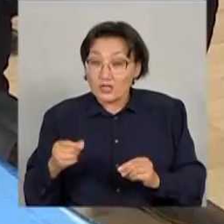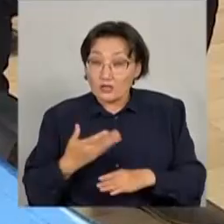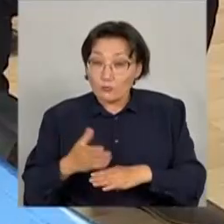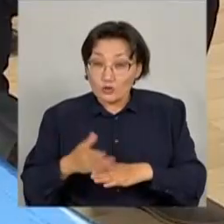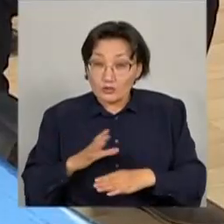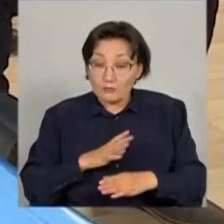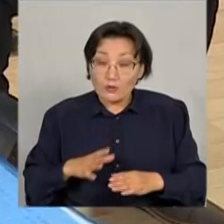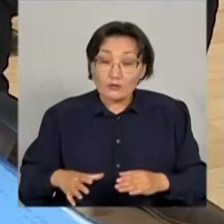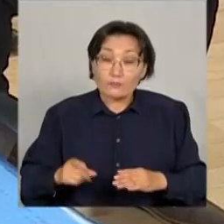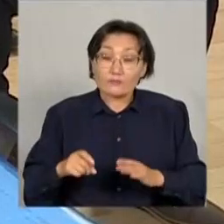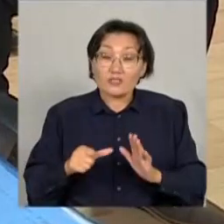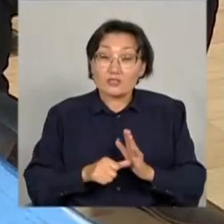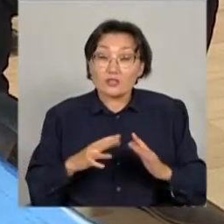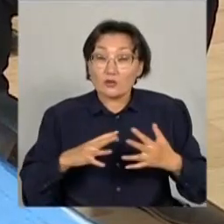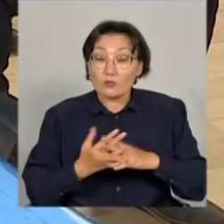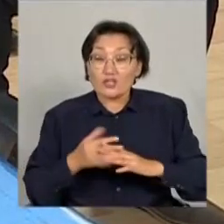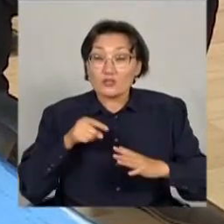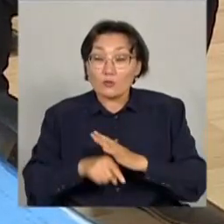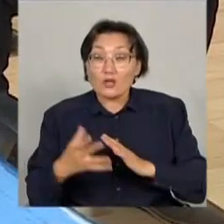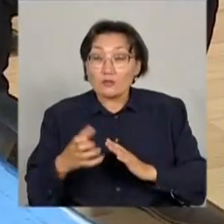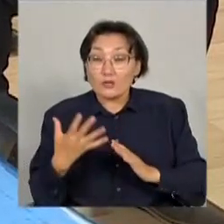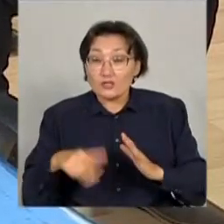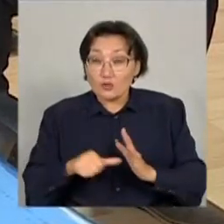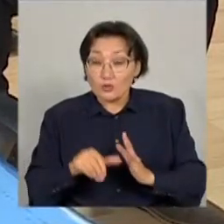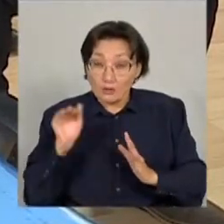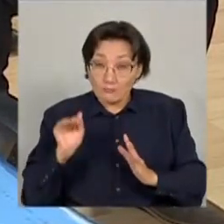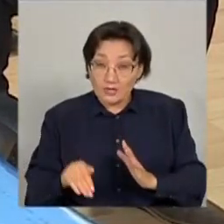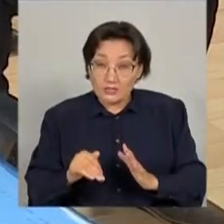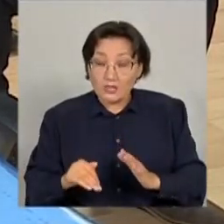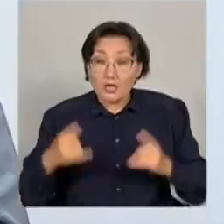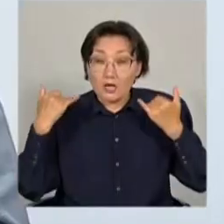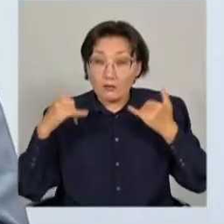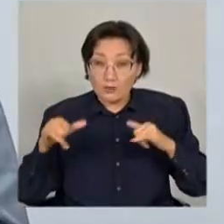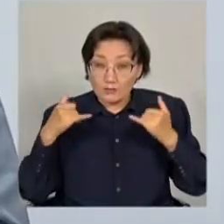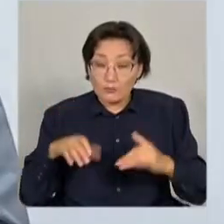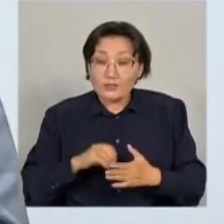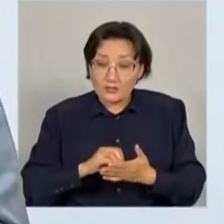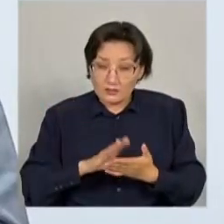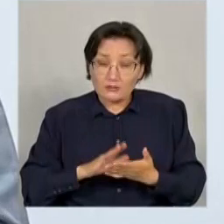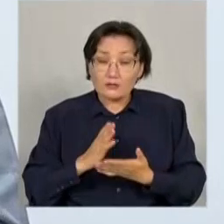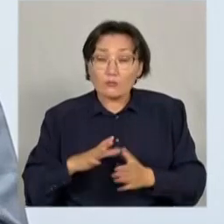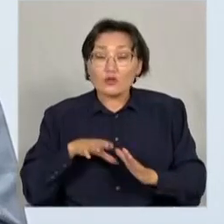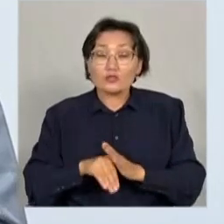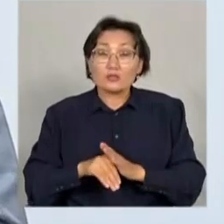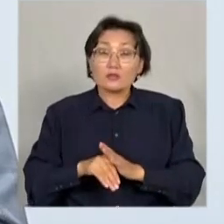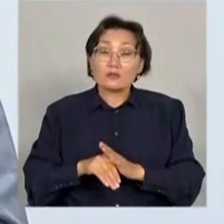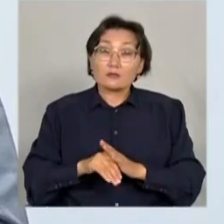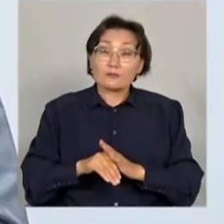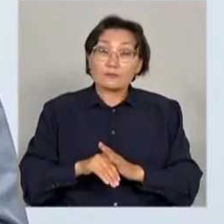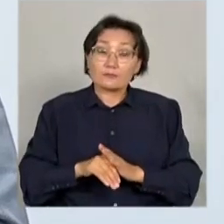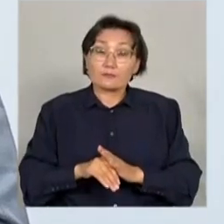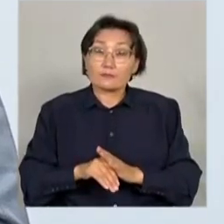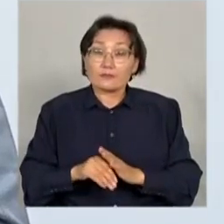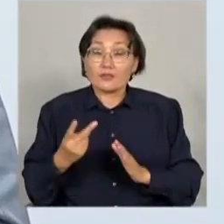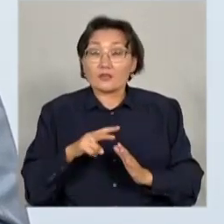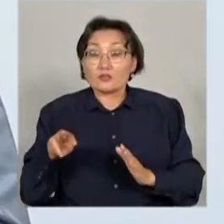bölüngen. Bar 106 yedi mekeninin içinde 556 mın mal bası var ırı bası. Onun içinde yani